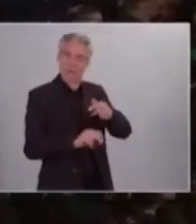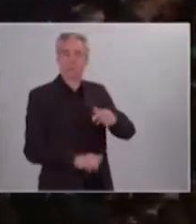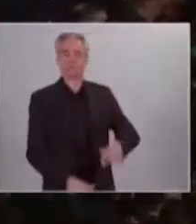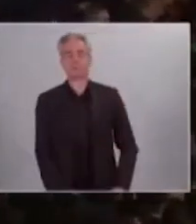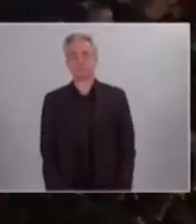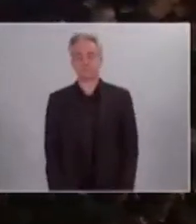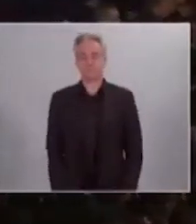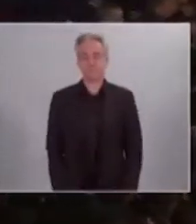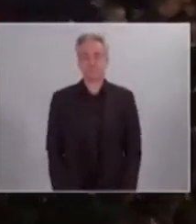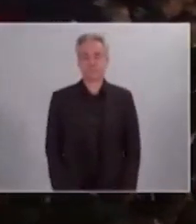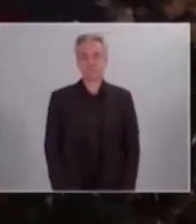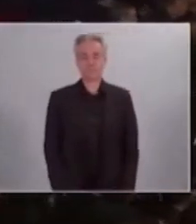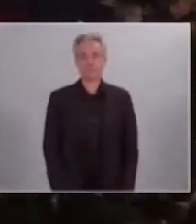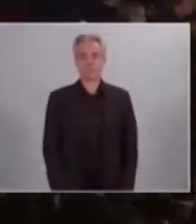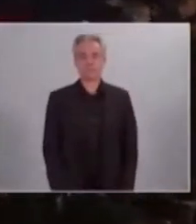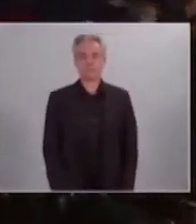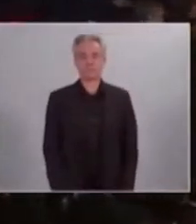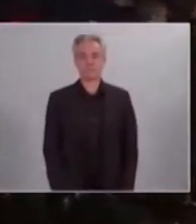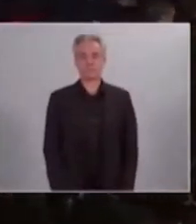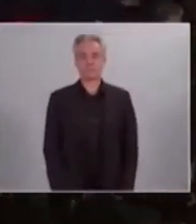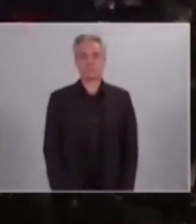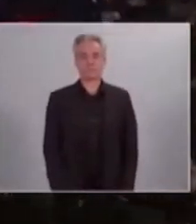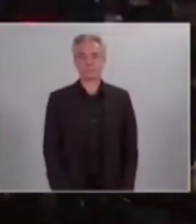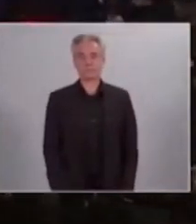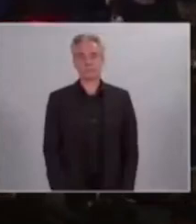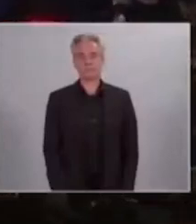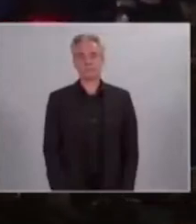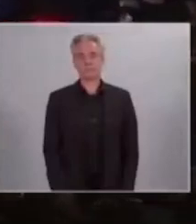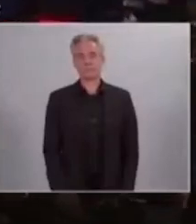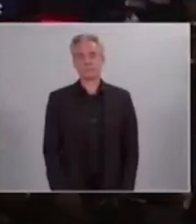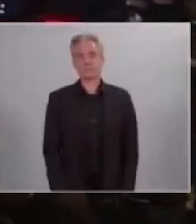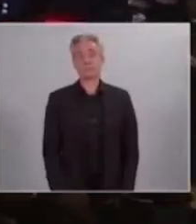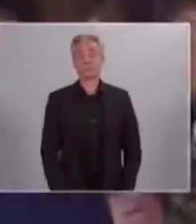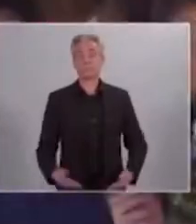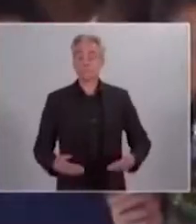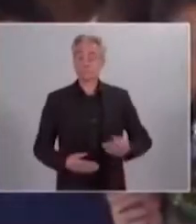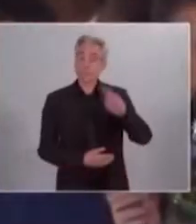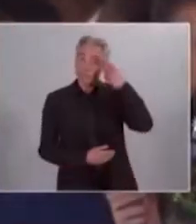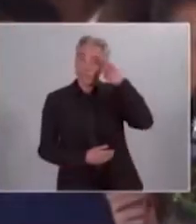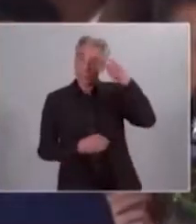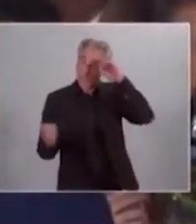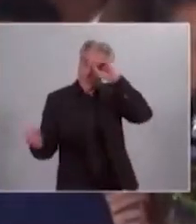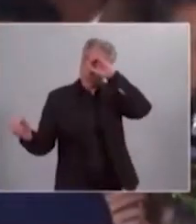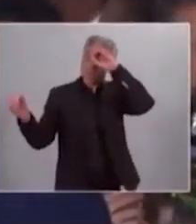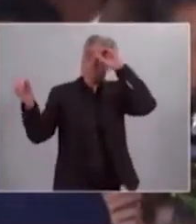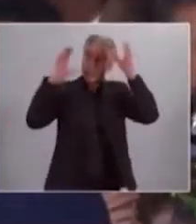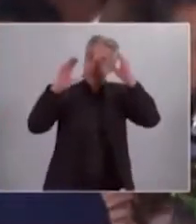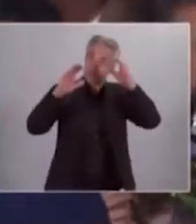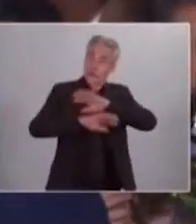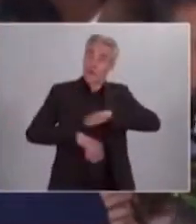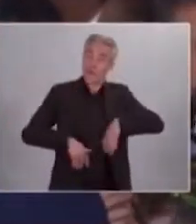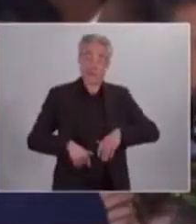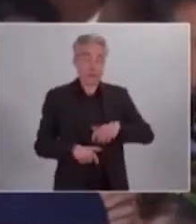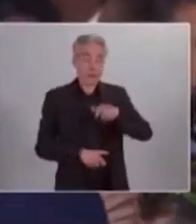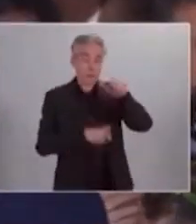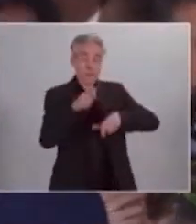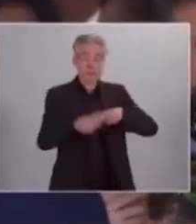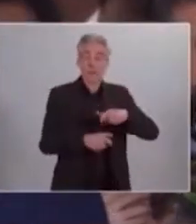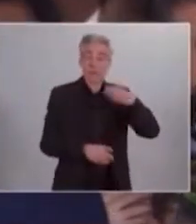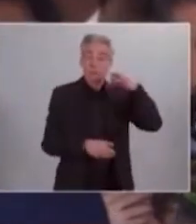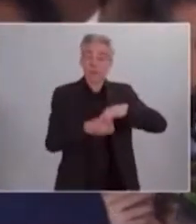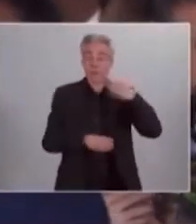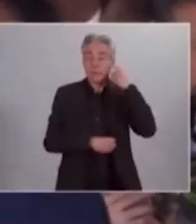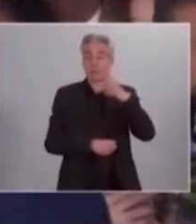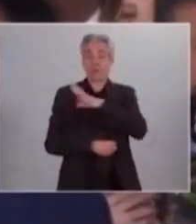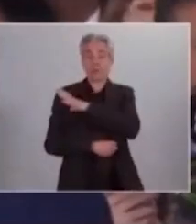ที่ให้เขาเนี่ยได้ดำรงตำแหน่งนี้ขอบคุณที่สุดท้ายแล้วยอมที่จะโหวตให้เขานะคะอันนี้ก็เป็นสุนทรพจน์ที่